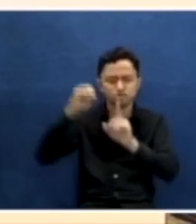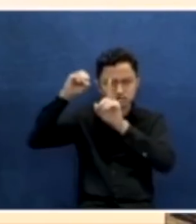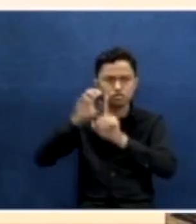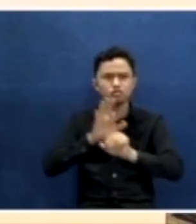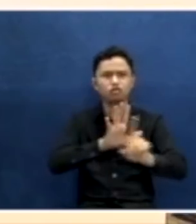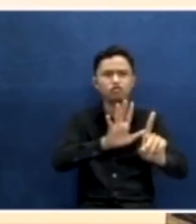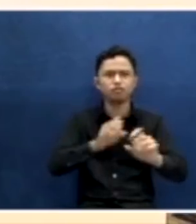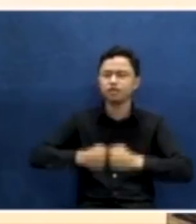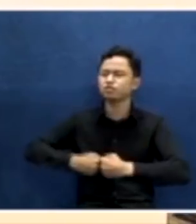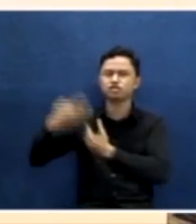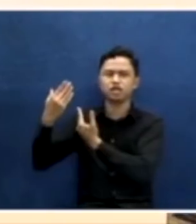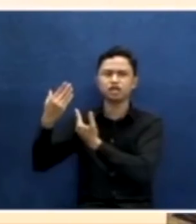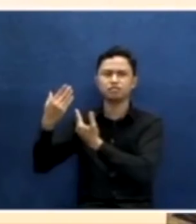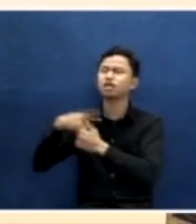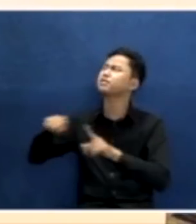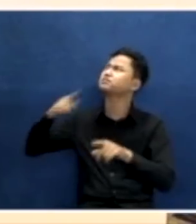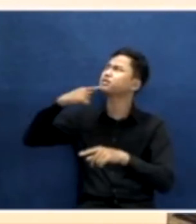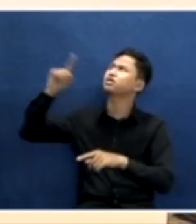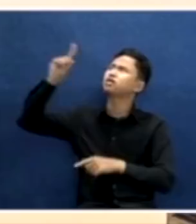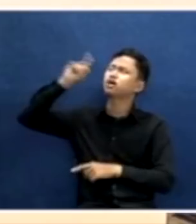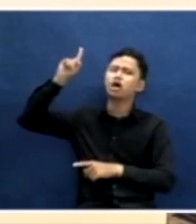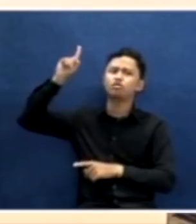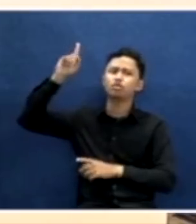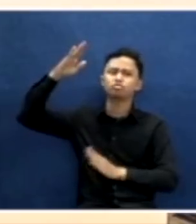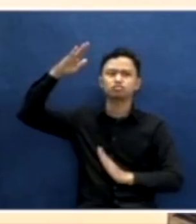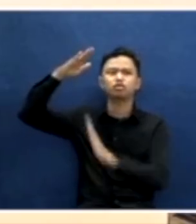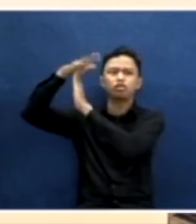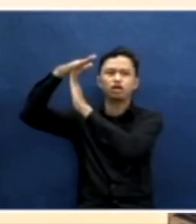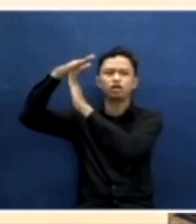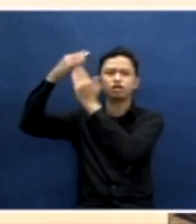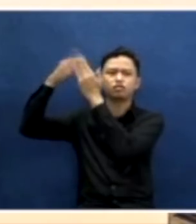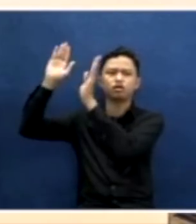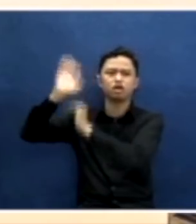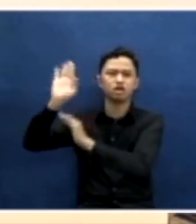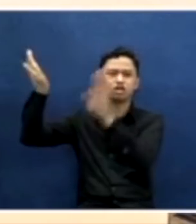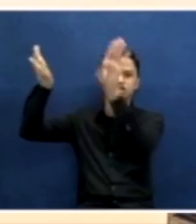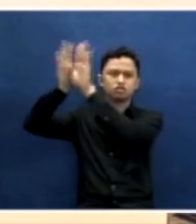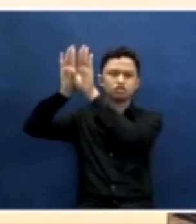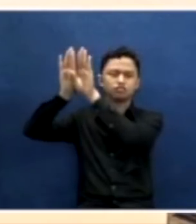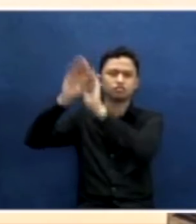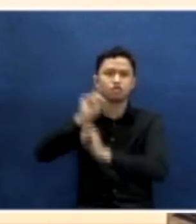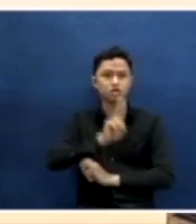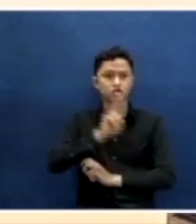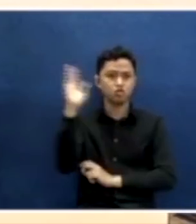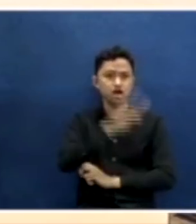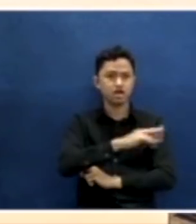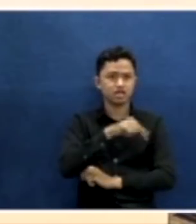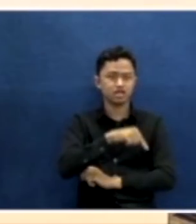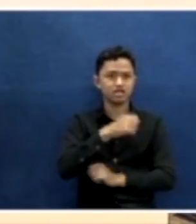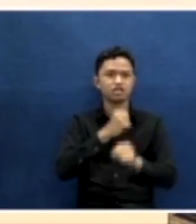Hai tapi kenapa doa-doa kita seakan-akan membentur pintu langit Hai dua hari ini Gaza kembali diserang